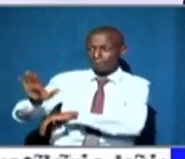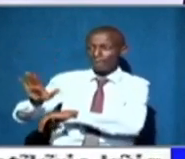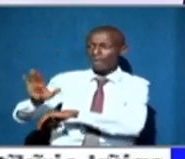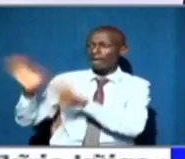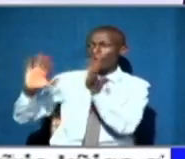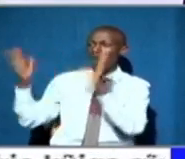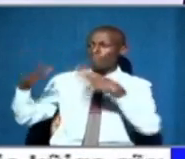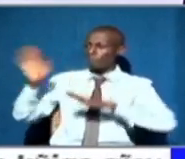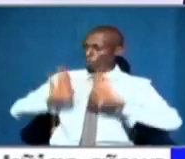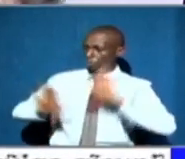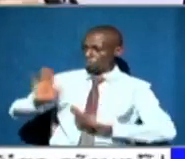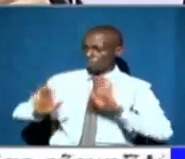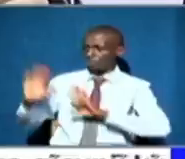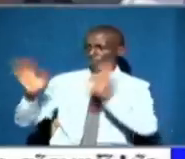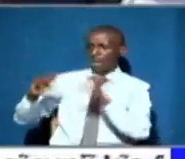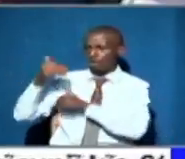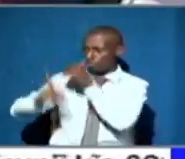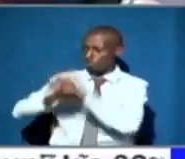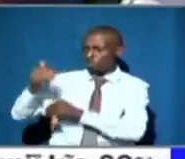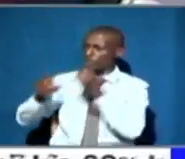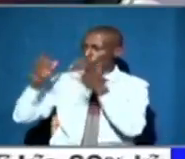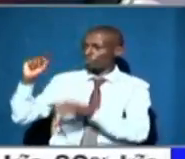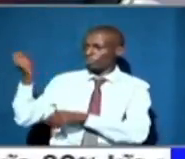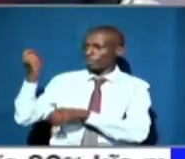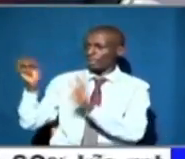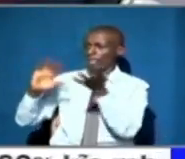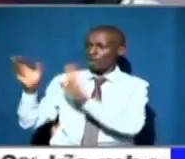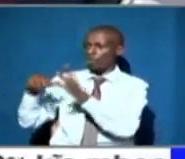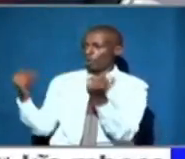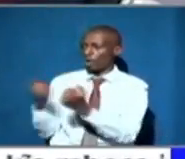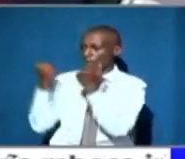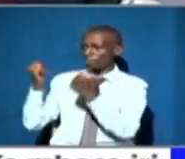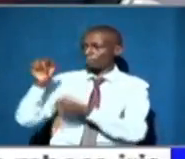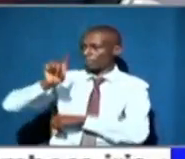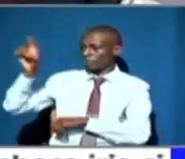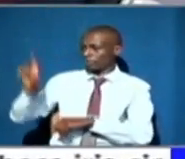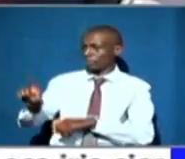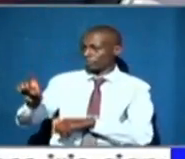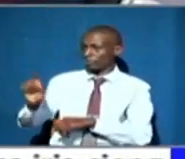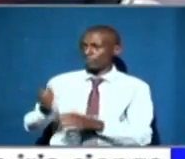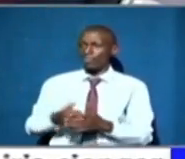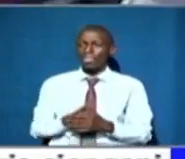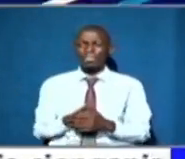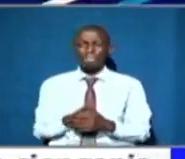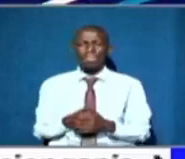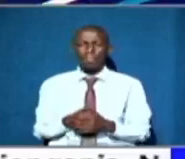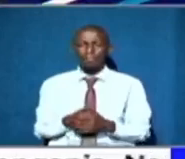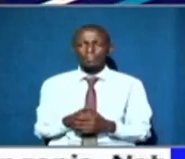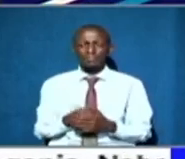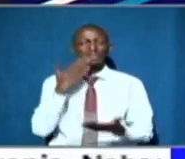anyure ireka niguo mukorwo mukira president ni ati akuhana thank you bwana jega kajo